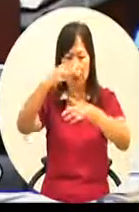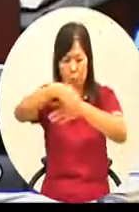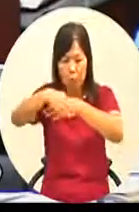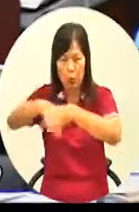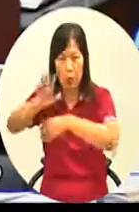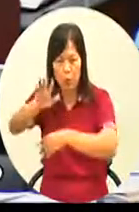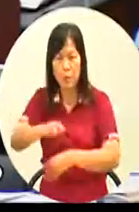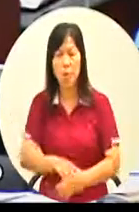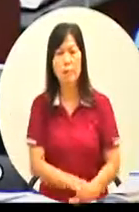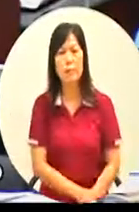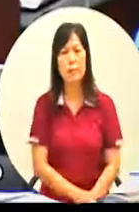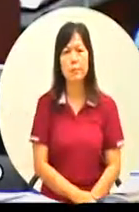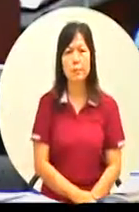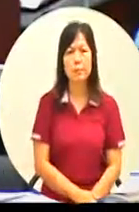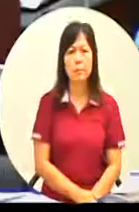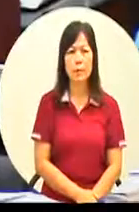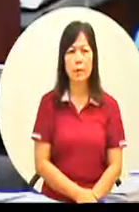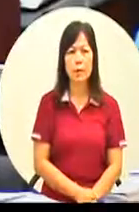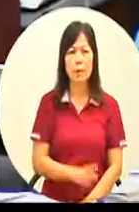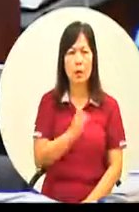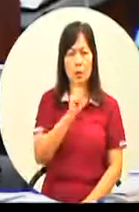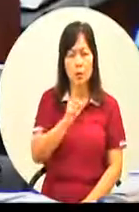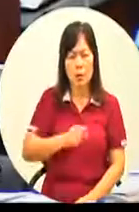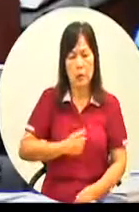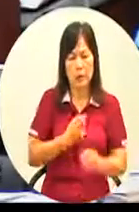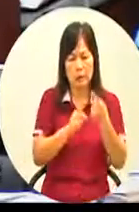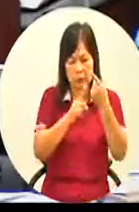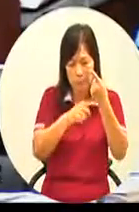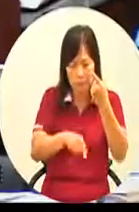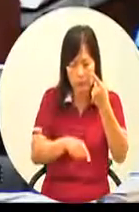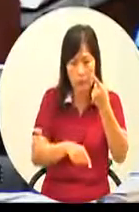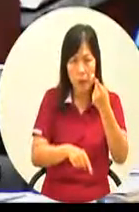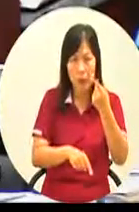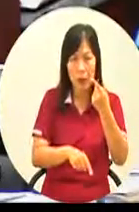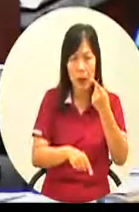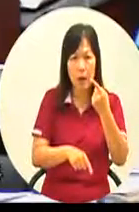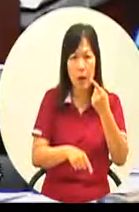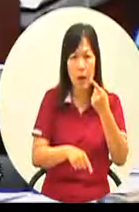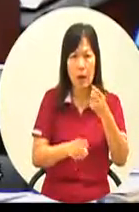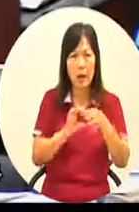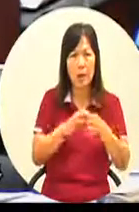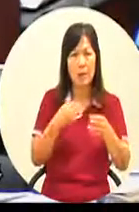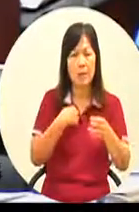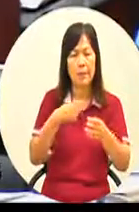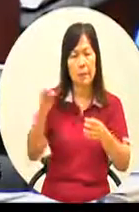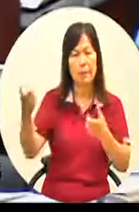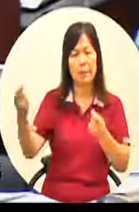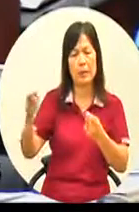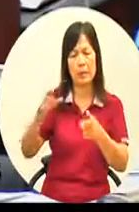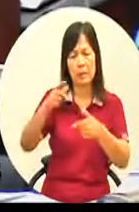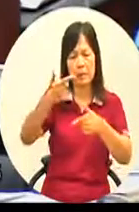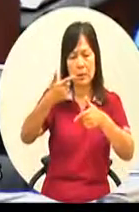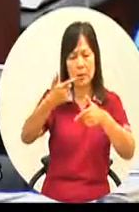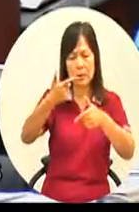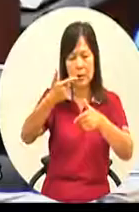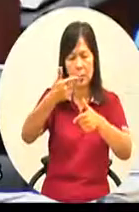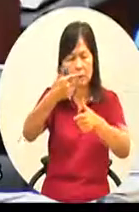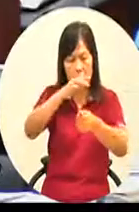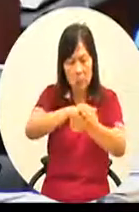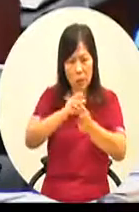诶啦，一个迄、那个阮武良兄嘛六股人啦，规个六股遐